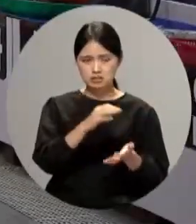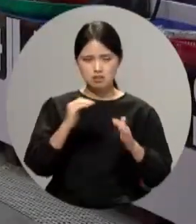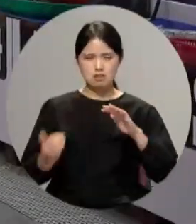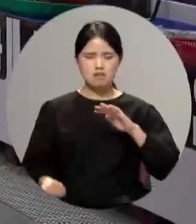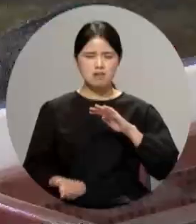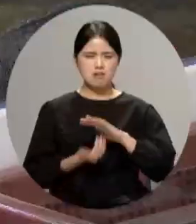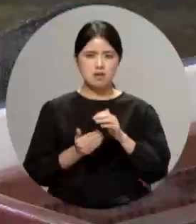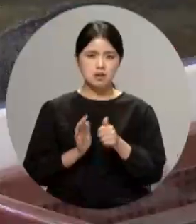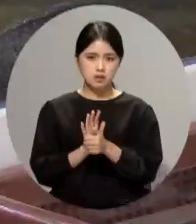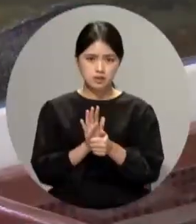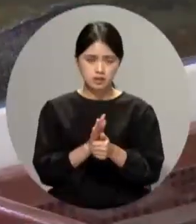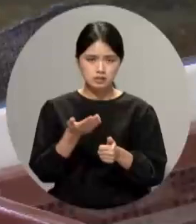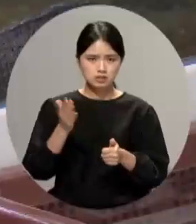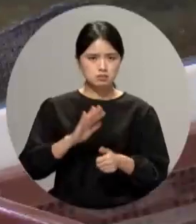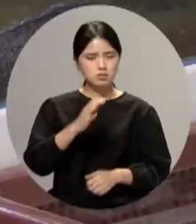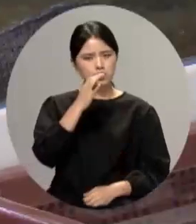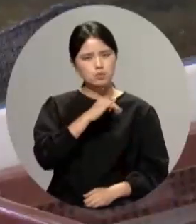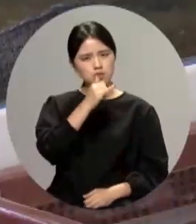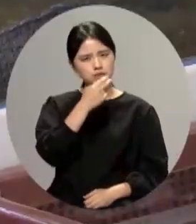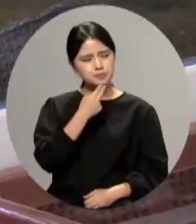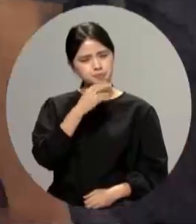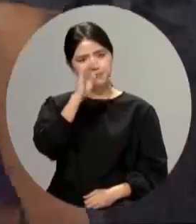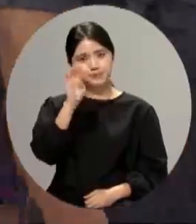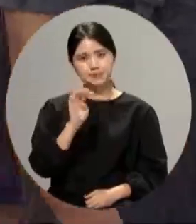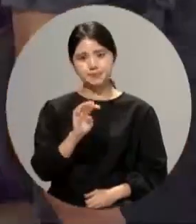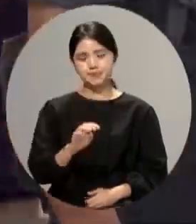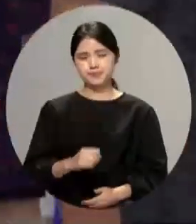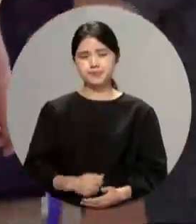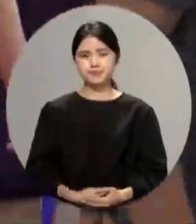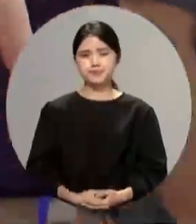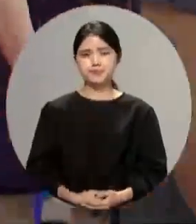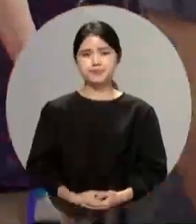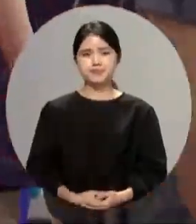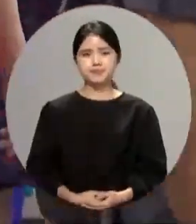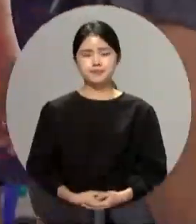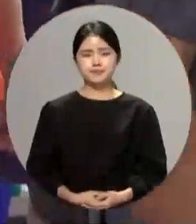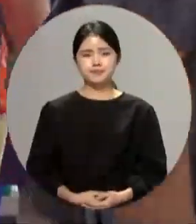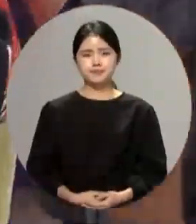지원하겠다지만 효과가 있을지 미지수입니다. MBC 뉴스 박혜진입니다.